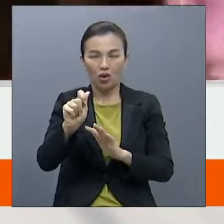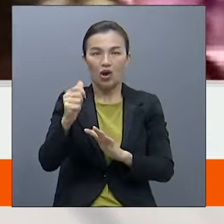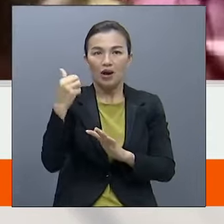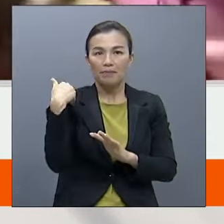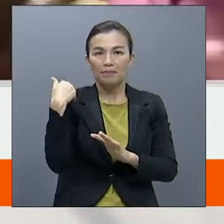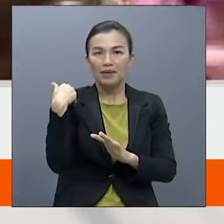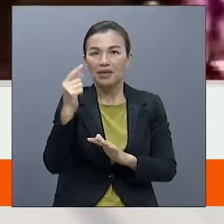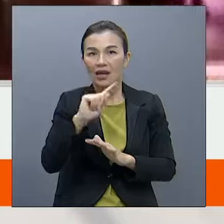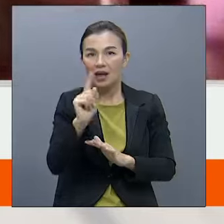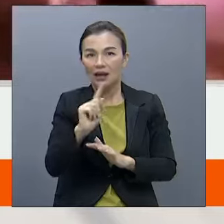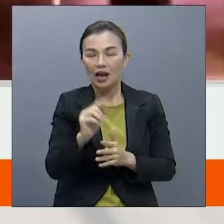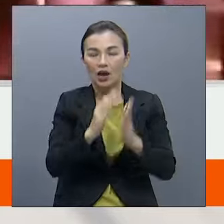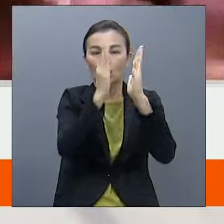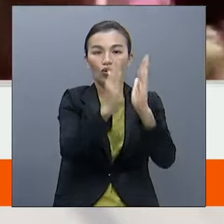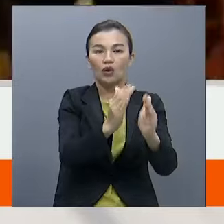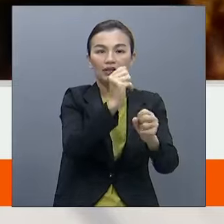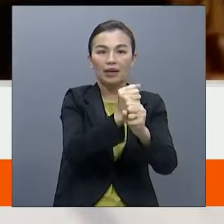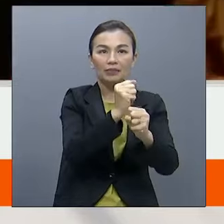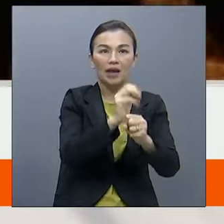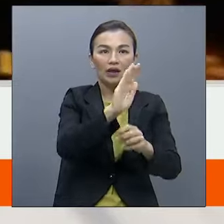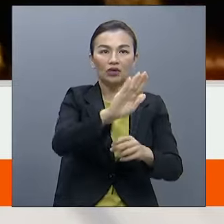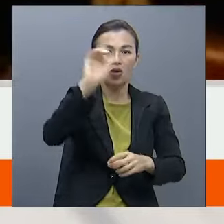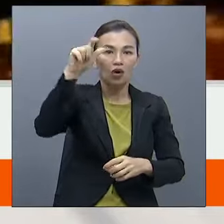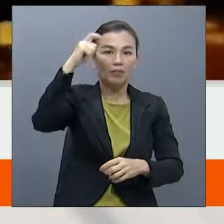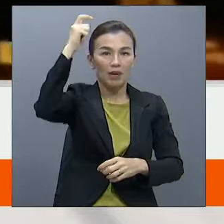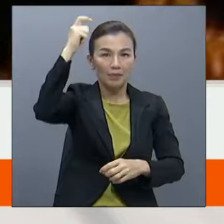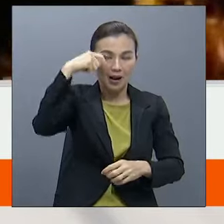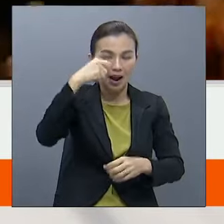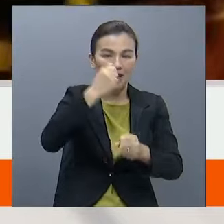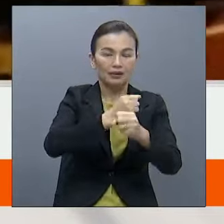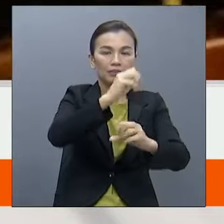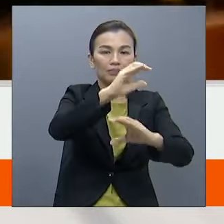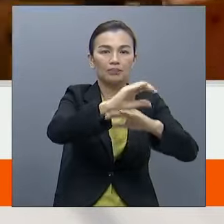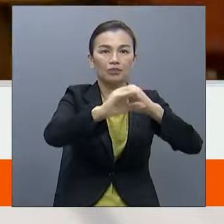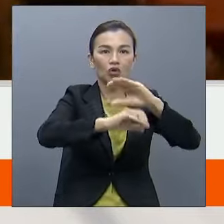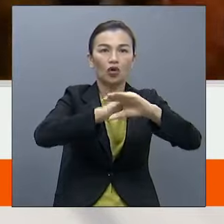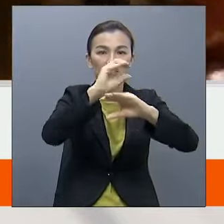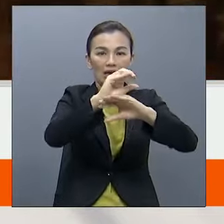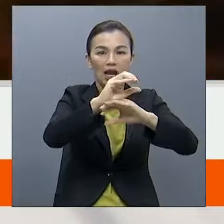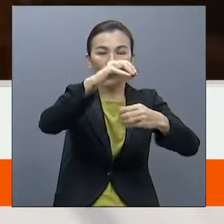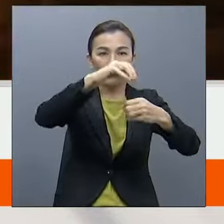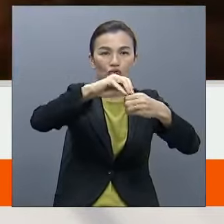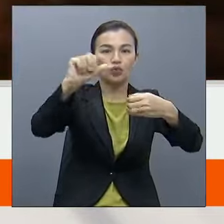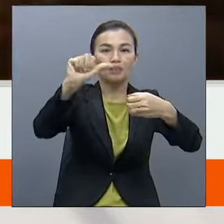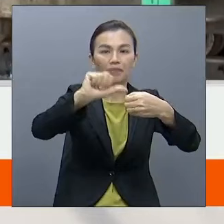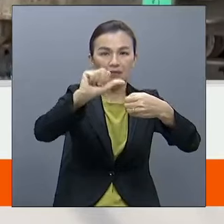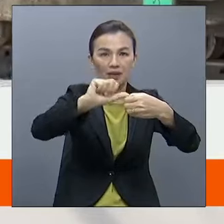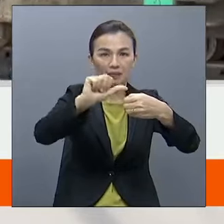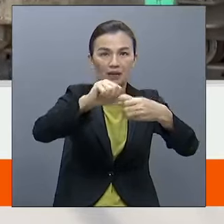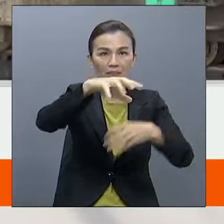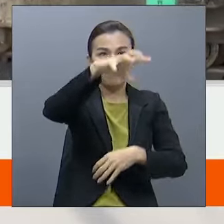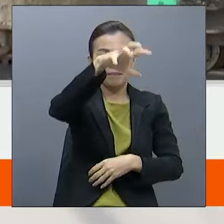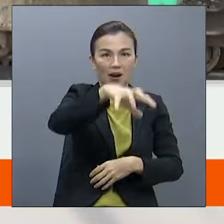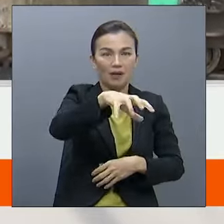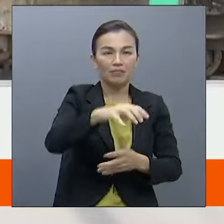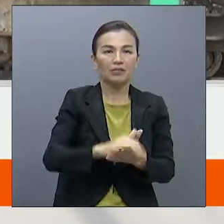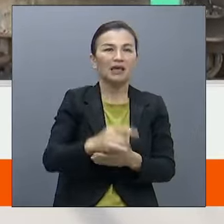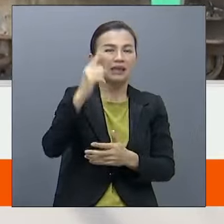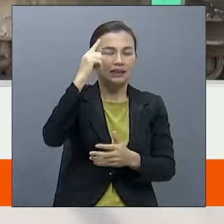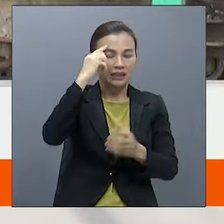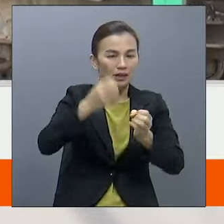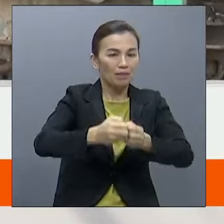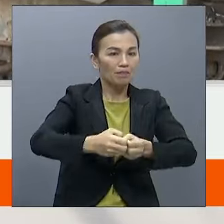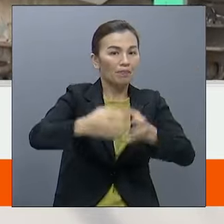คนและคนงานชาวพม่าซึ่งมาก่อสร้างปั๊มน้ำมันในพื้นที่ของมายอน ่ าจะเป็นการโดนสะเก็ดระเบิดซึ่ง